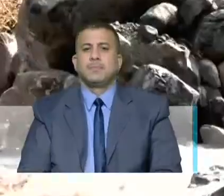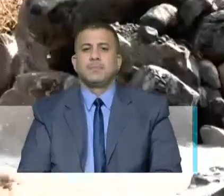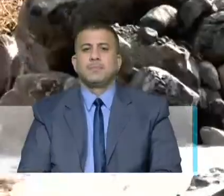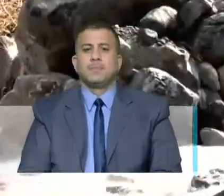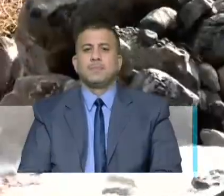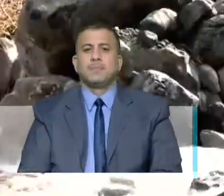الافقيه